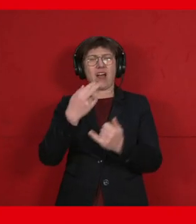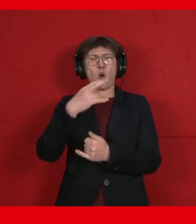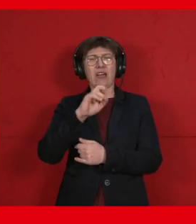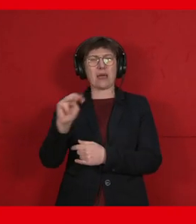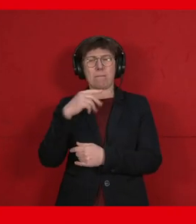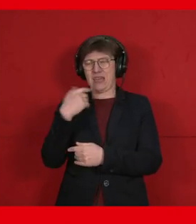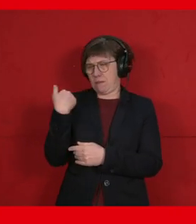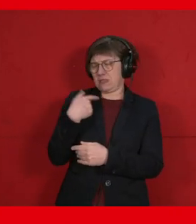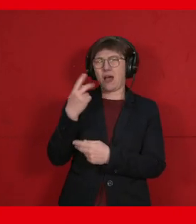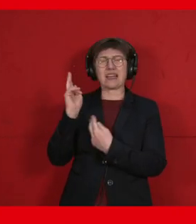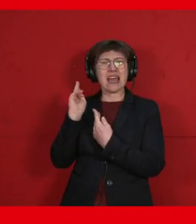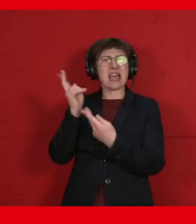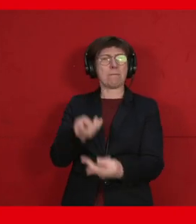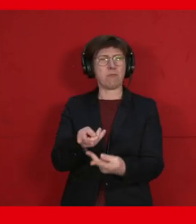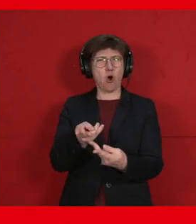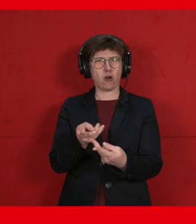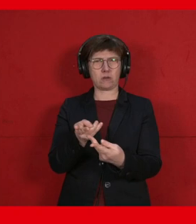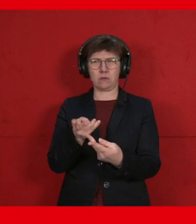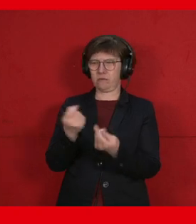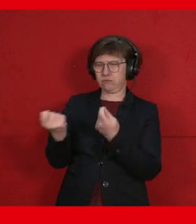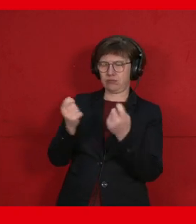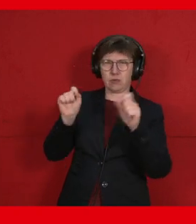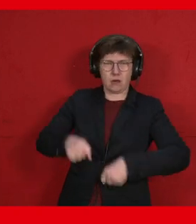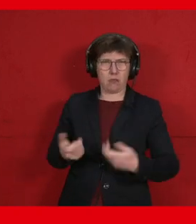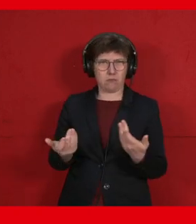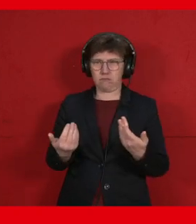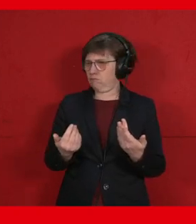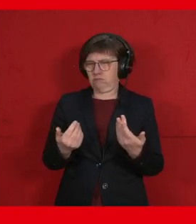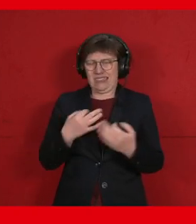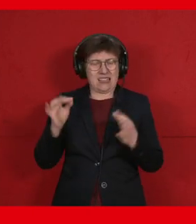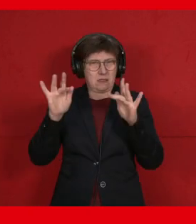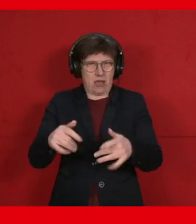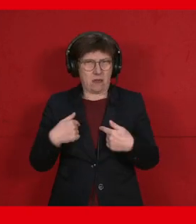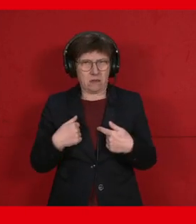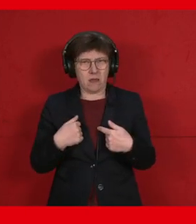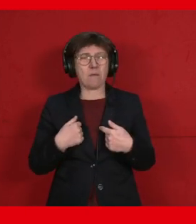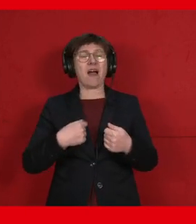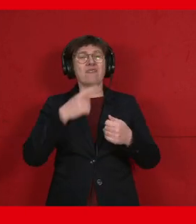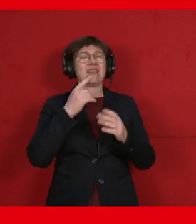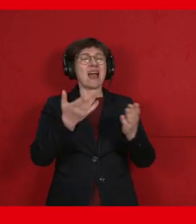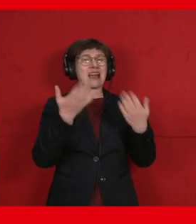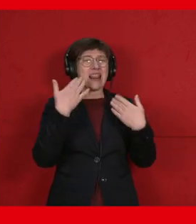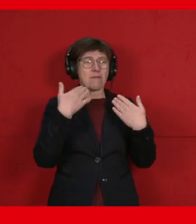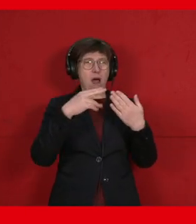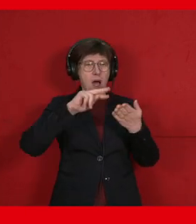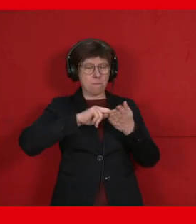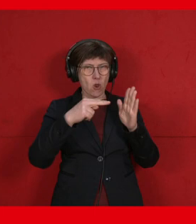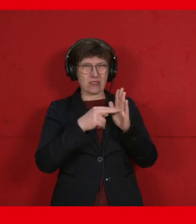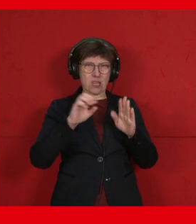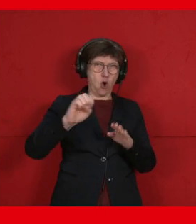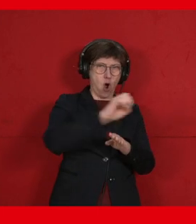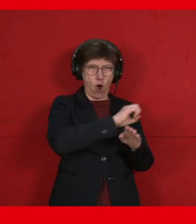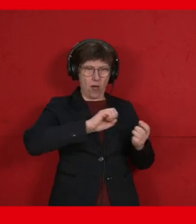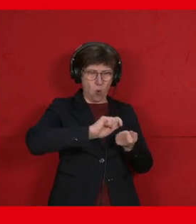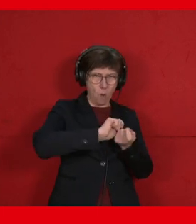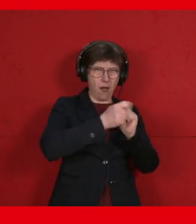dass wir ein Importregime brauchen. Aber ich bin überzeugt, Wenn wir das Klima, wenn wir die Klimapolitik